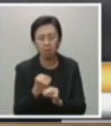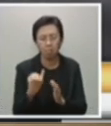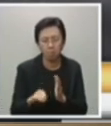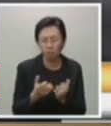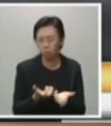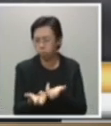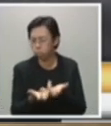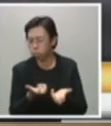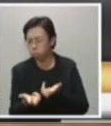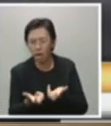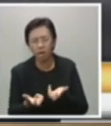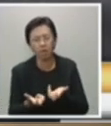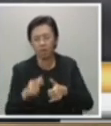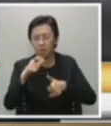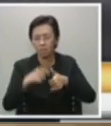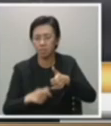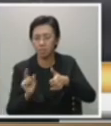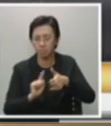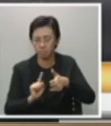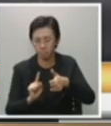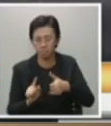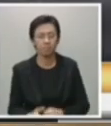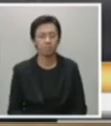ายแรงมีพฤติกรรมดังต่อไปนี้ครับท่านประธาน